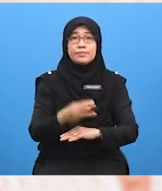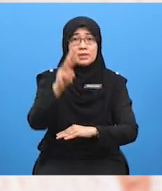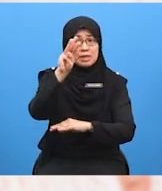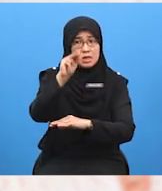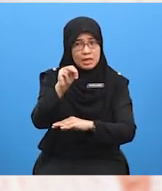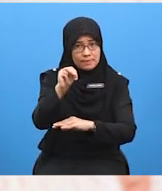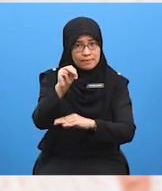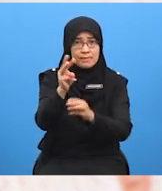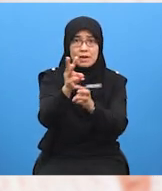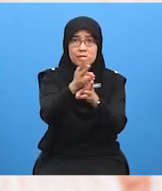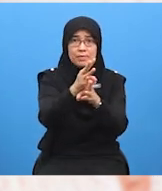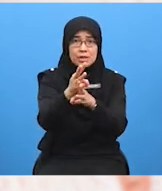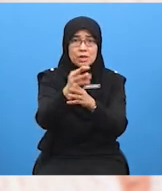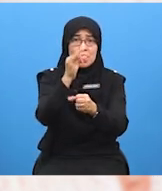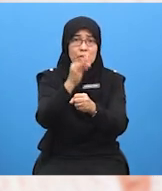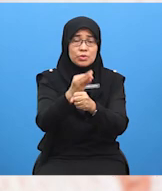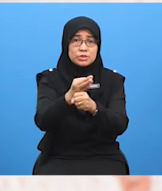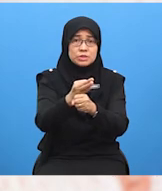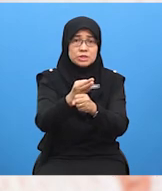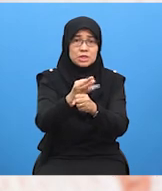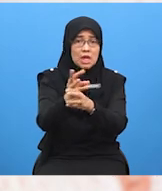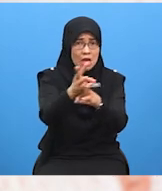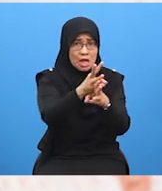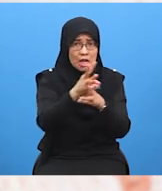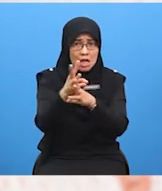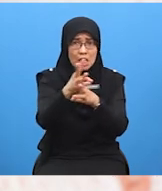Mikro pengawal berfungsi untuk mengawal peranti elektronik.